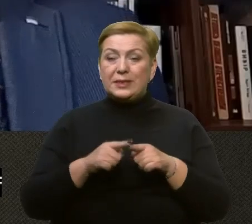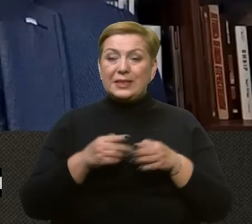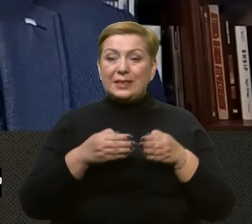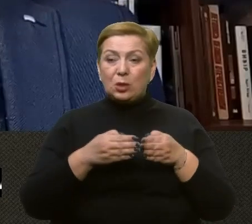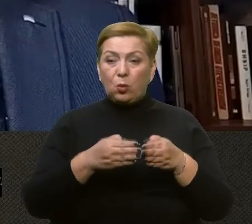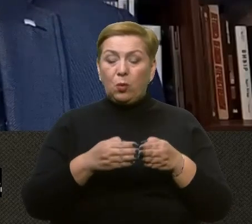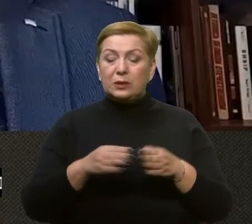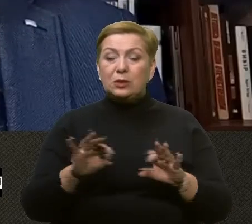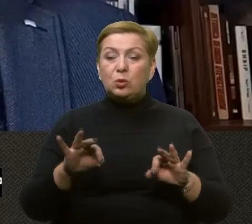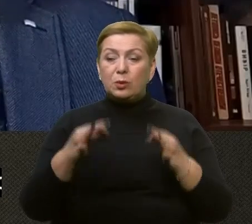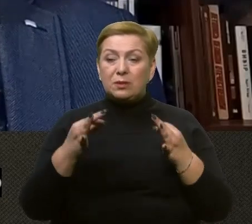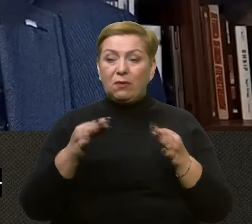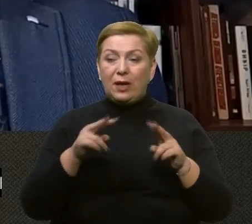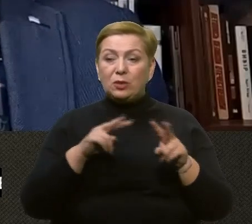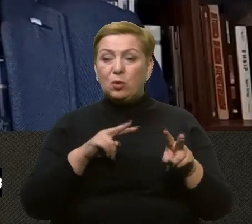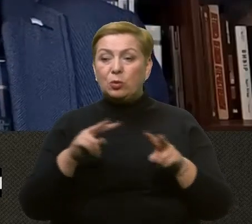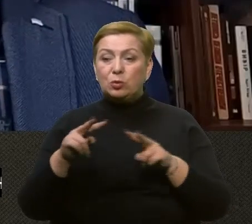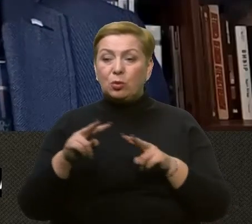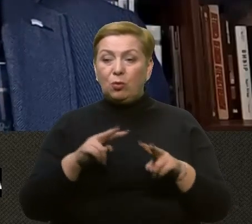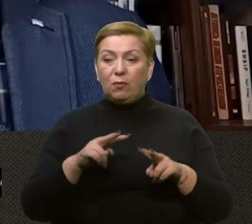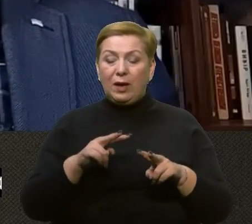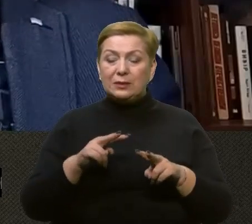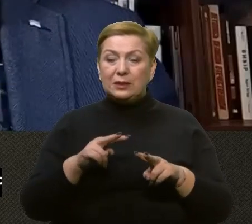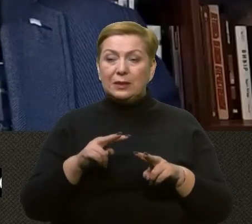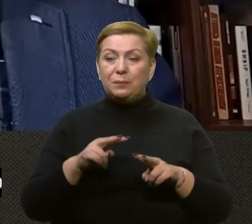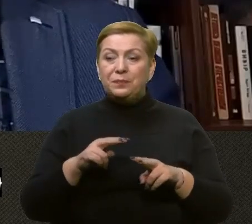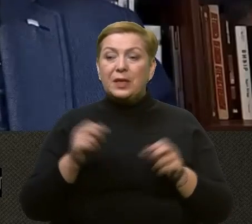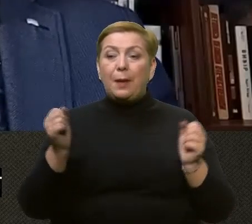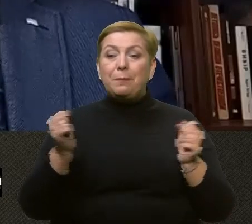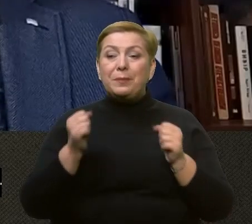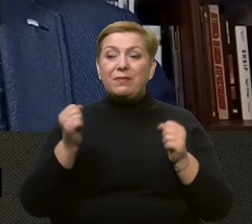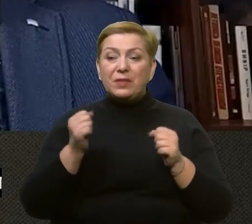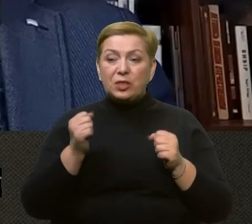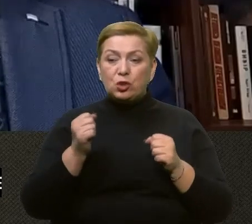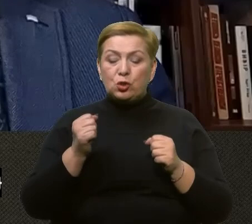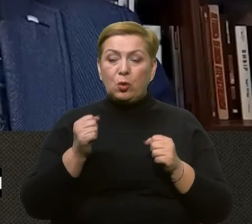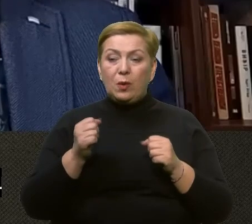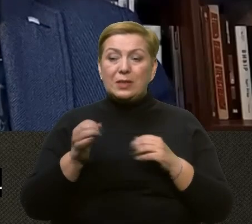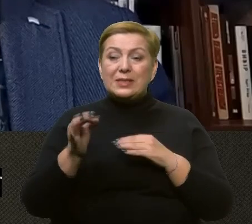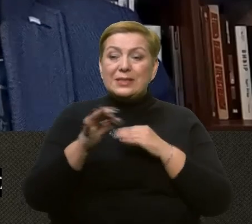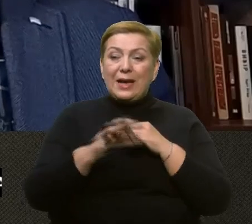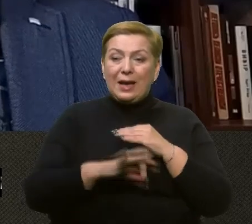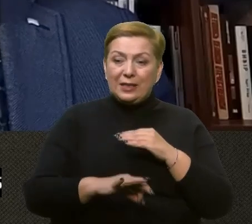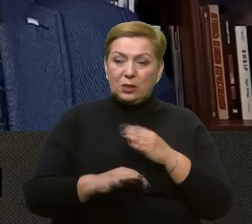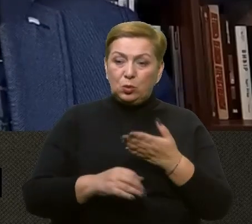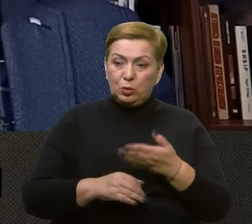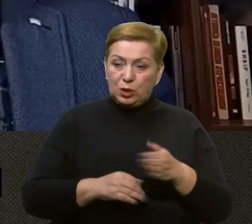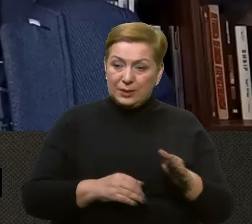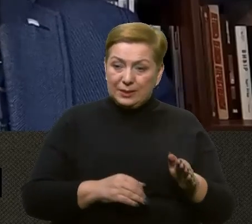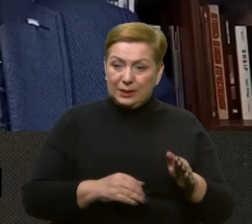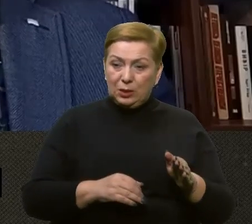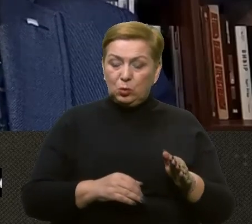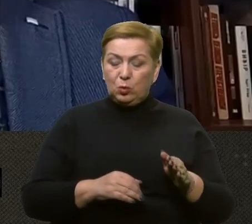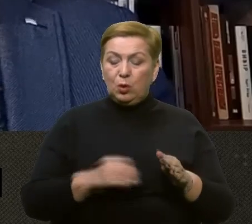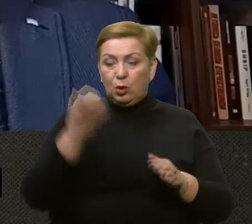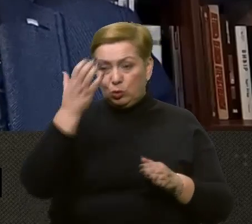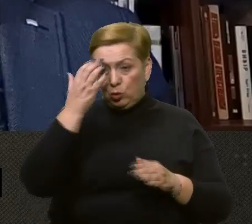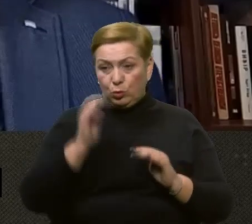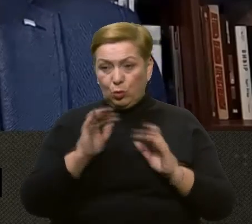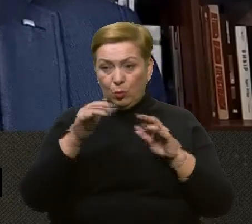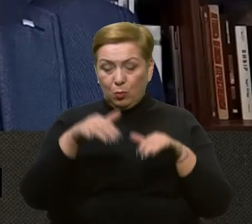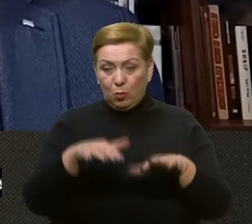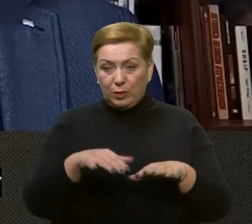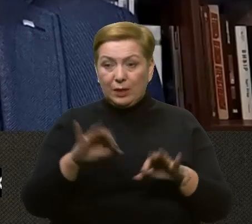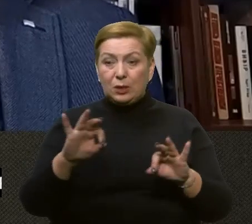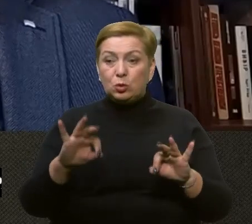контролювати північно-західну частину Чорного моря, і це вже дозволяє здійснювати економічну діяльність. І